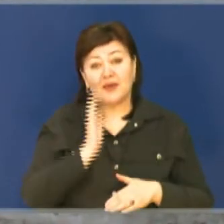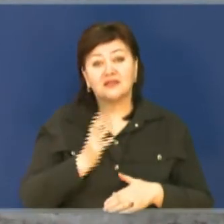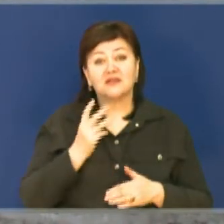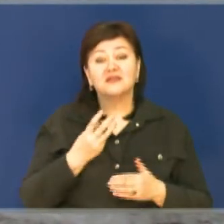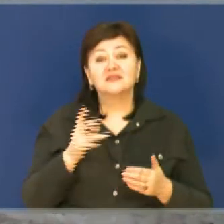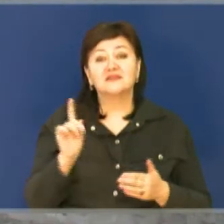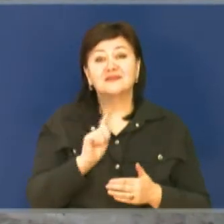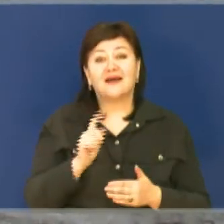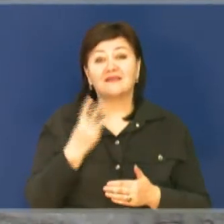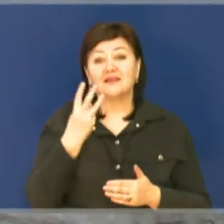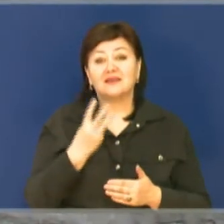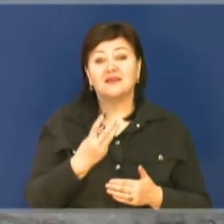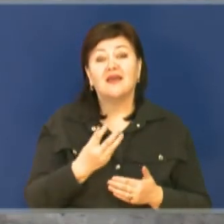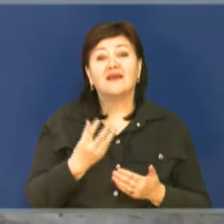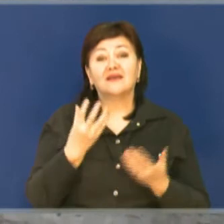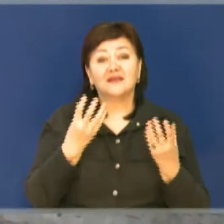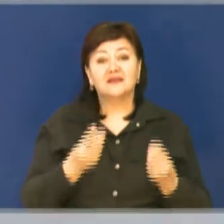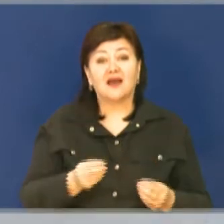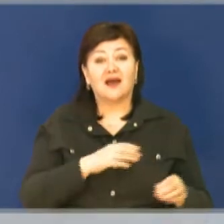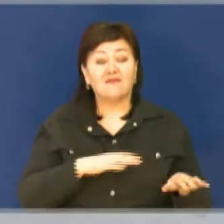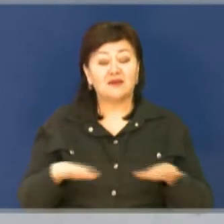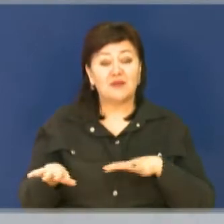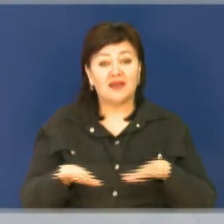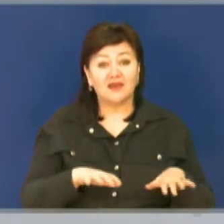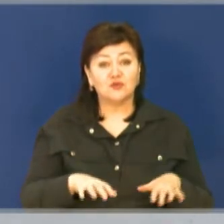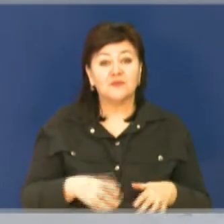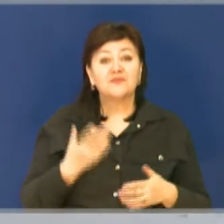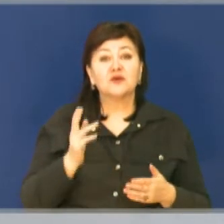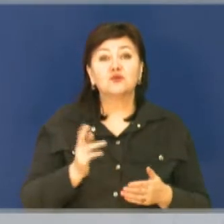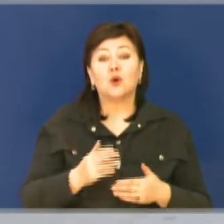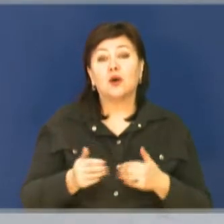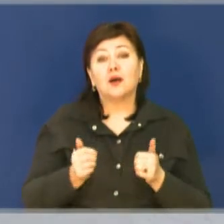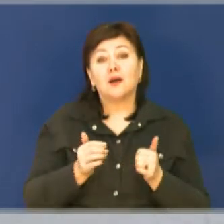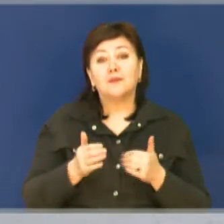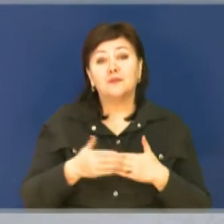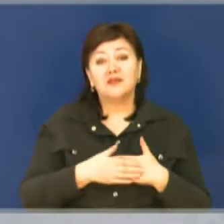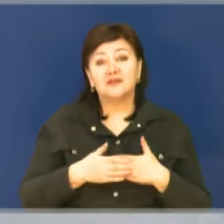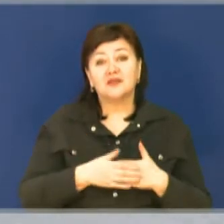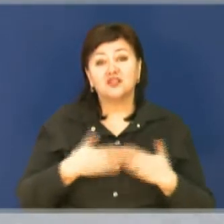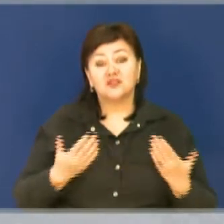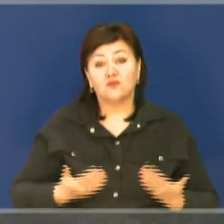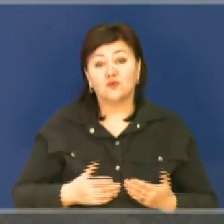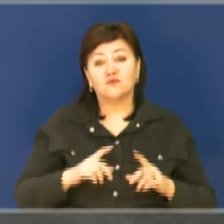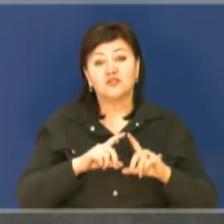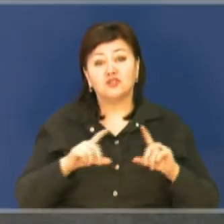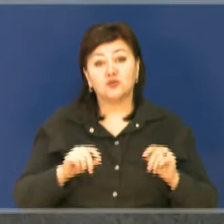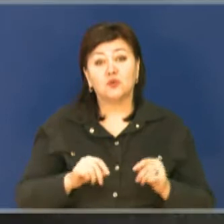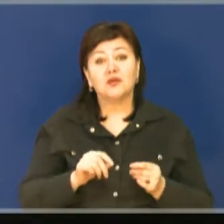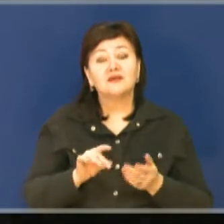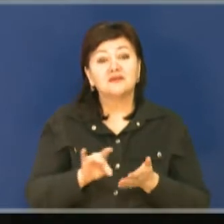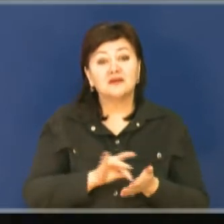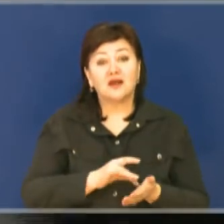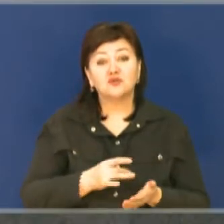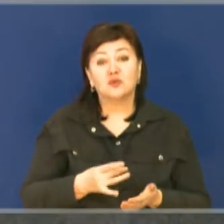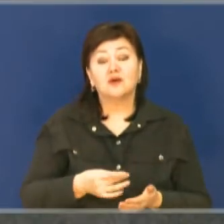Это касается только тех семей, которые живут на участке школы, школы и тех, чьи дети имеют преимущество при зачислении. Бакытгуль